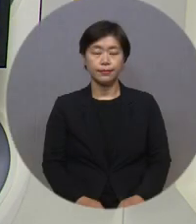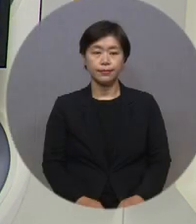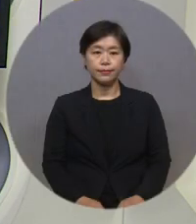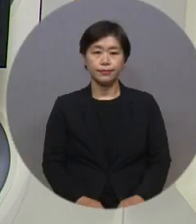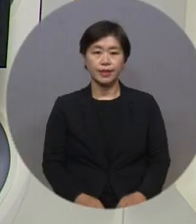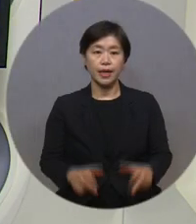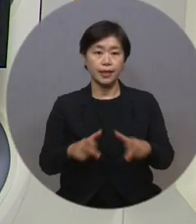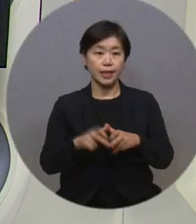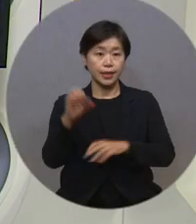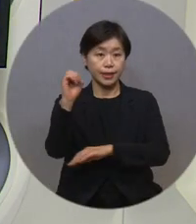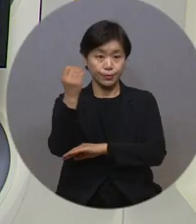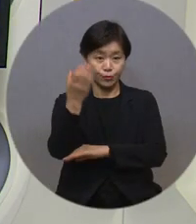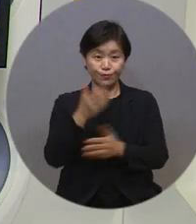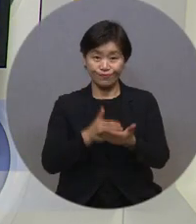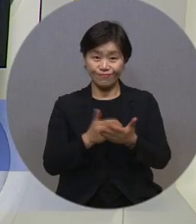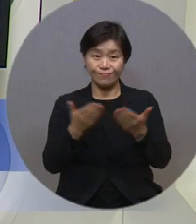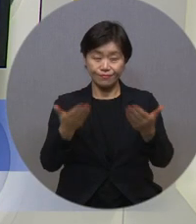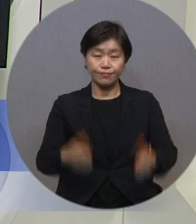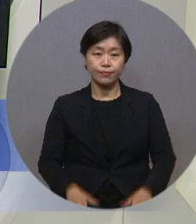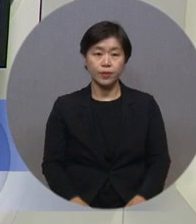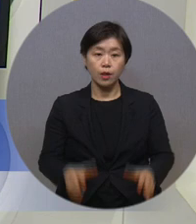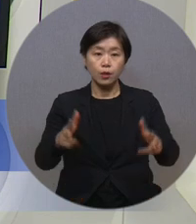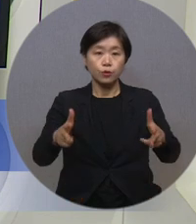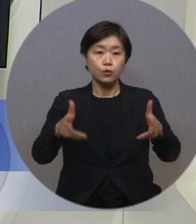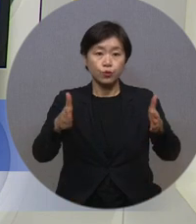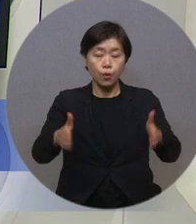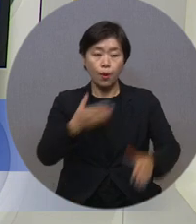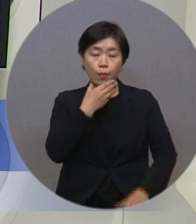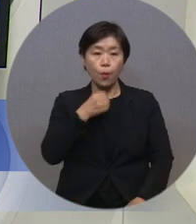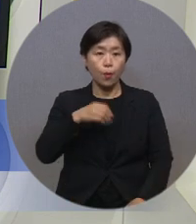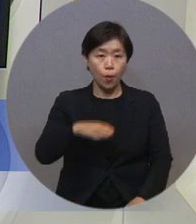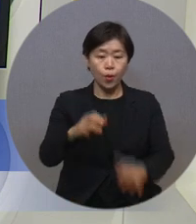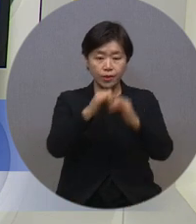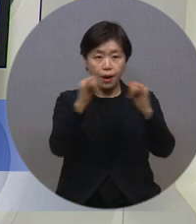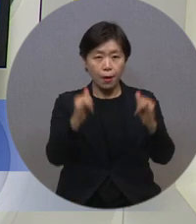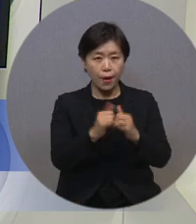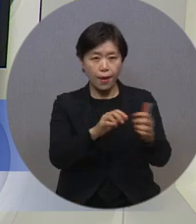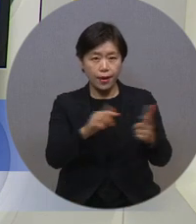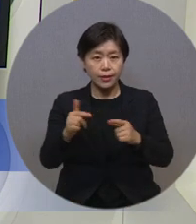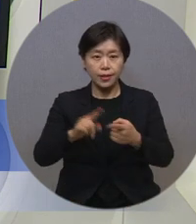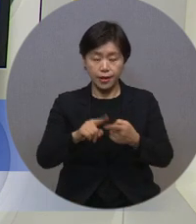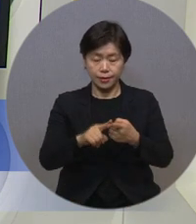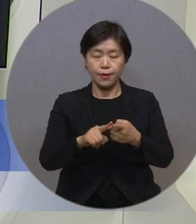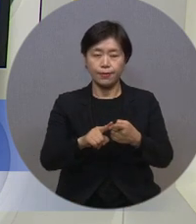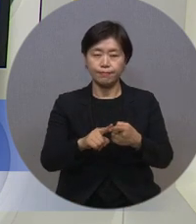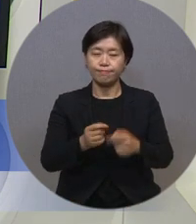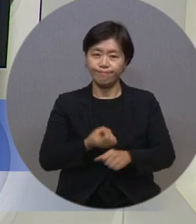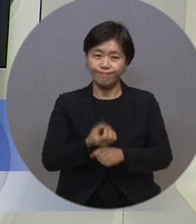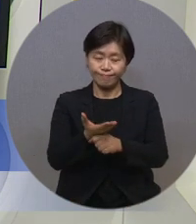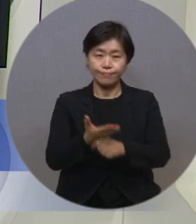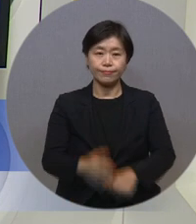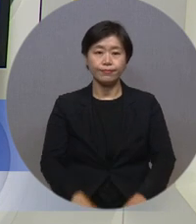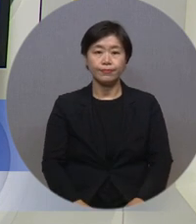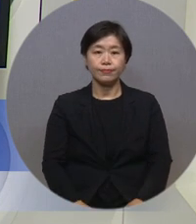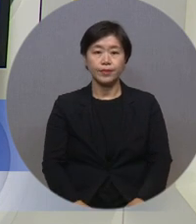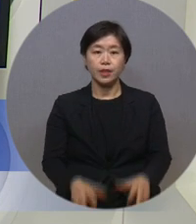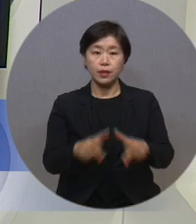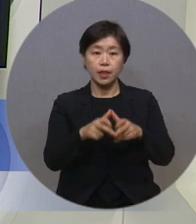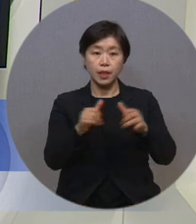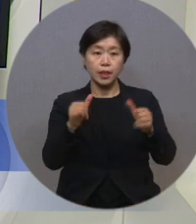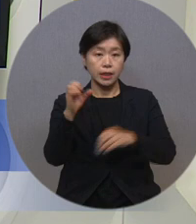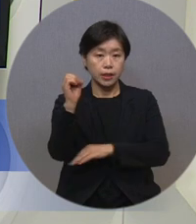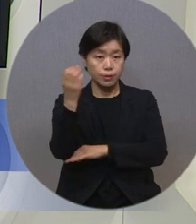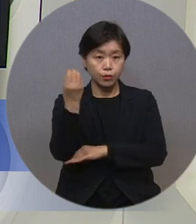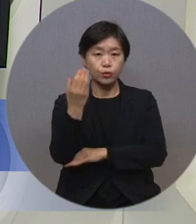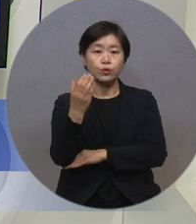장애인 신문 브리핑 박정인입니다 한 주간에 사회복지개 소식을 장애인신문과 함께 만나봅니다 장애인 신문